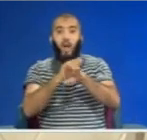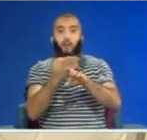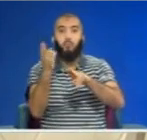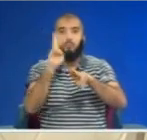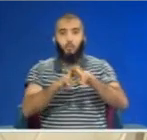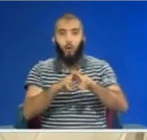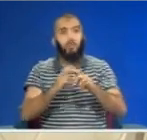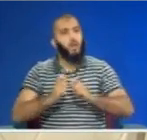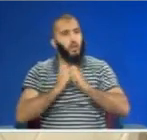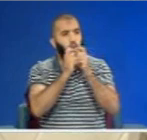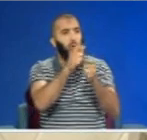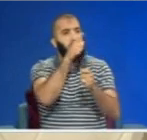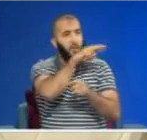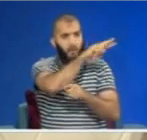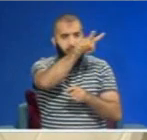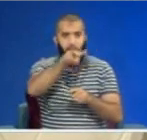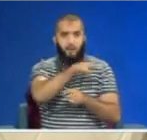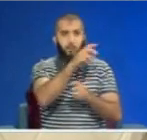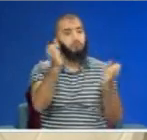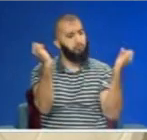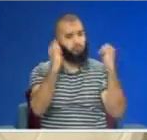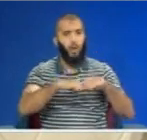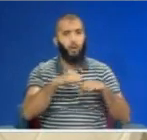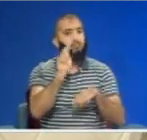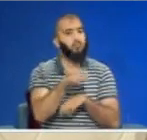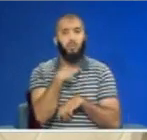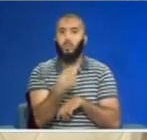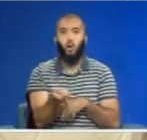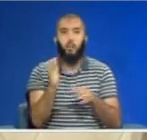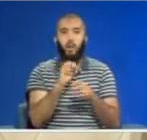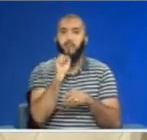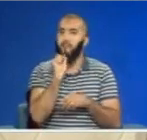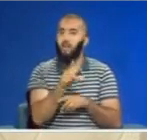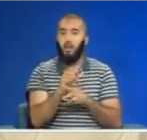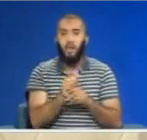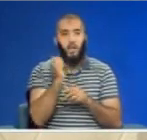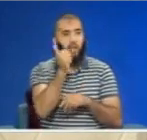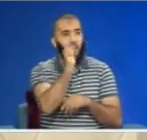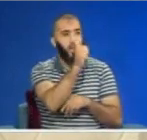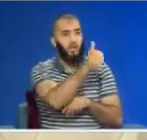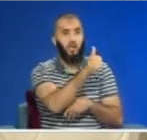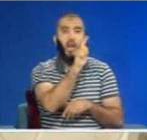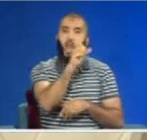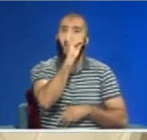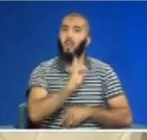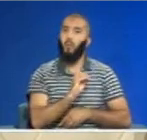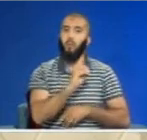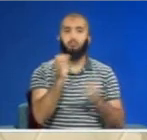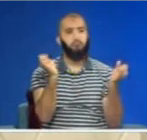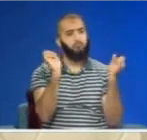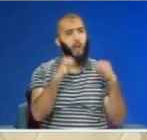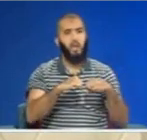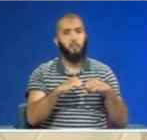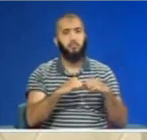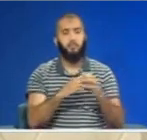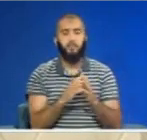اعتراضا، فهذا الرضا خلاص، كل إنسان ملك ما أعطي له ورضي به وحازه، فليس